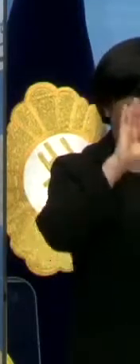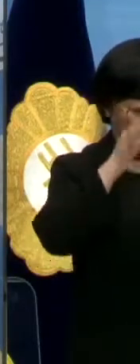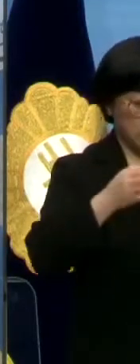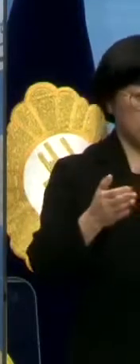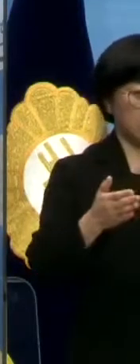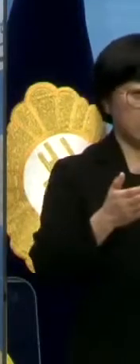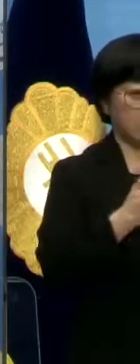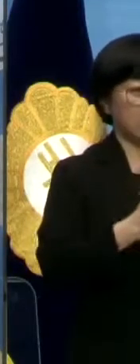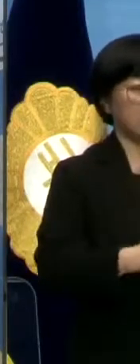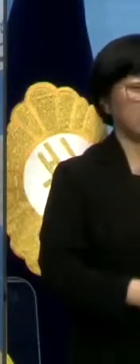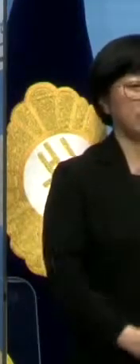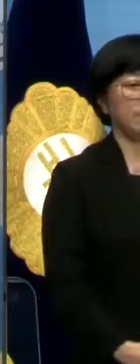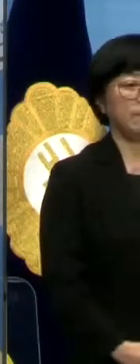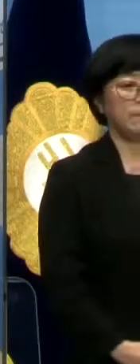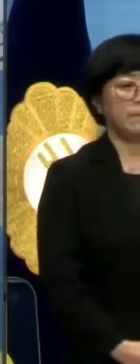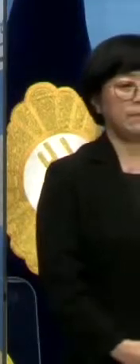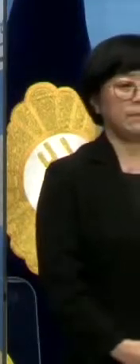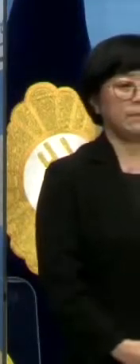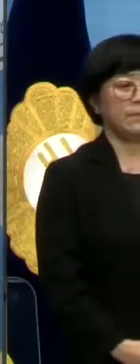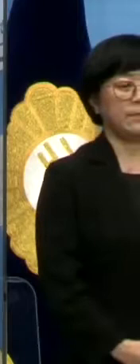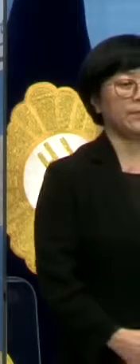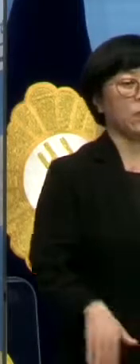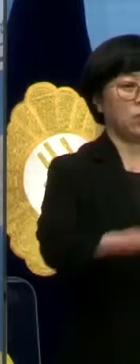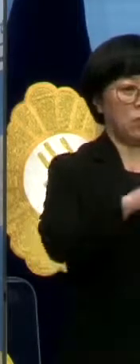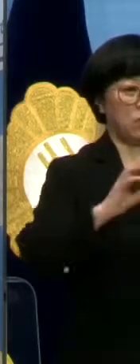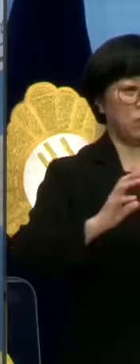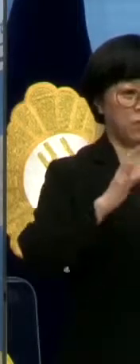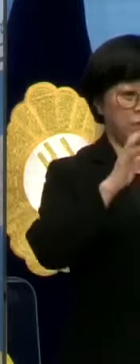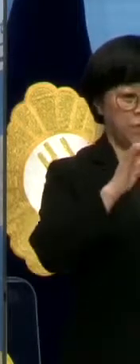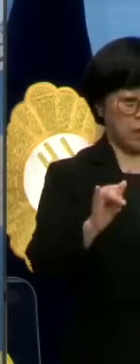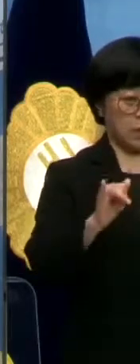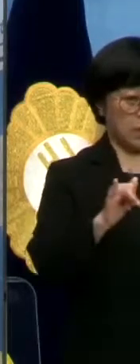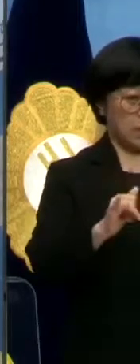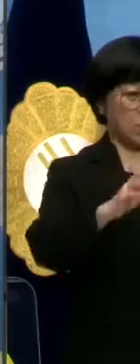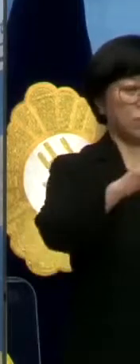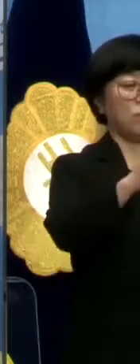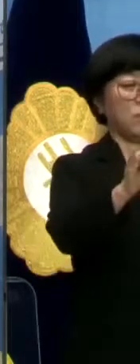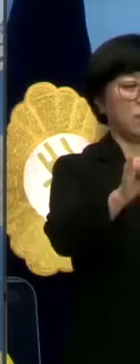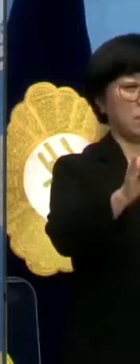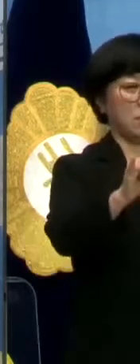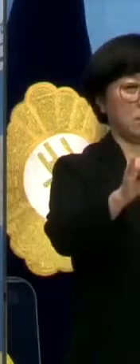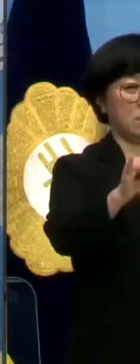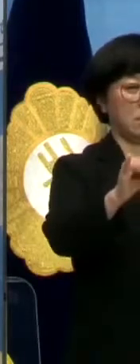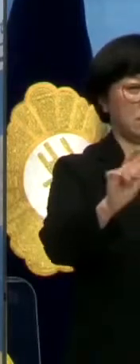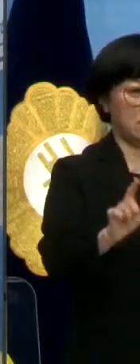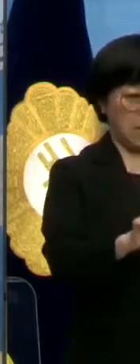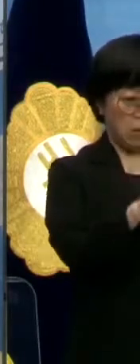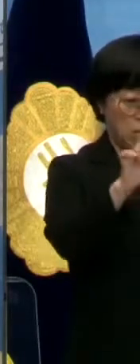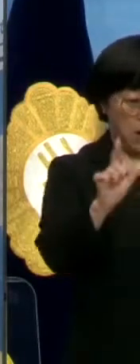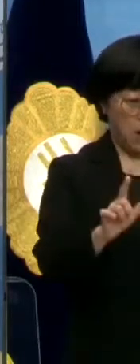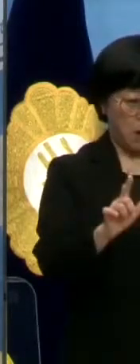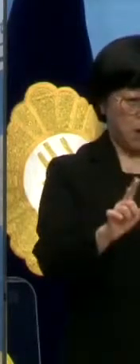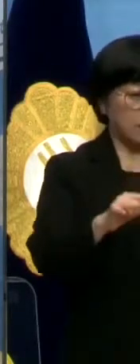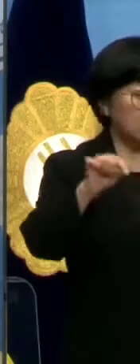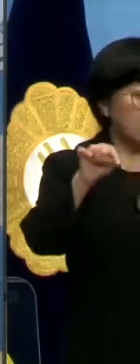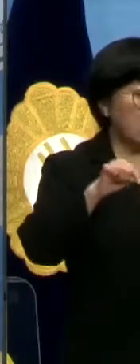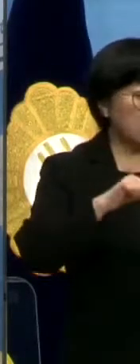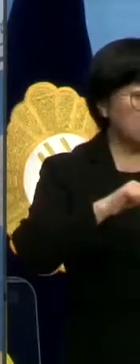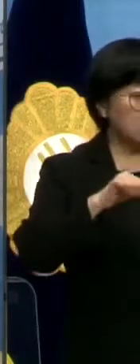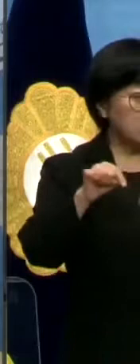주기를 바랍니다. 우리 국민들은 민생을 정치적 득실로